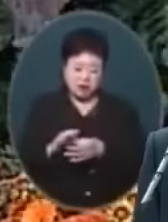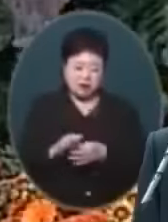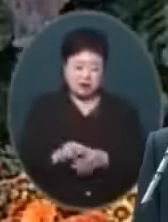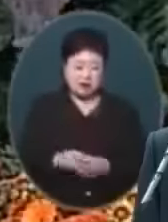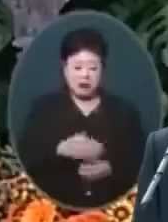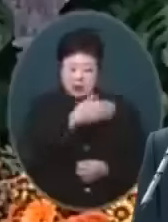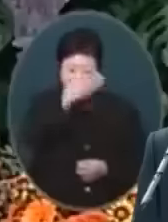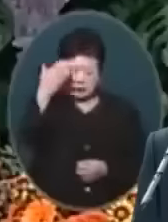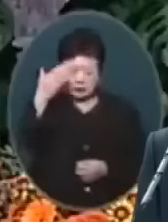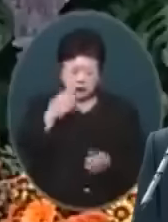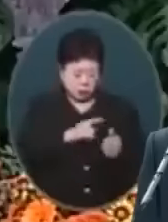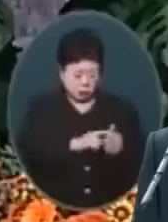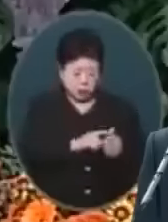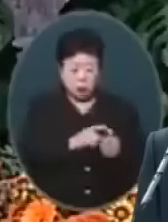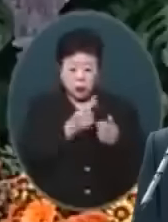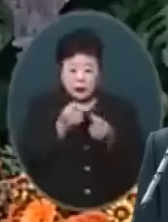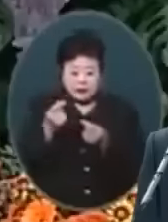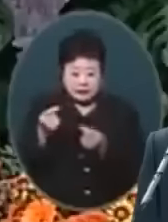청년처럼